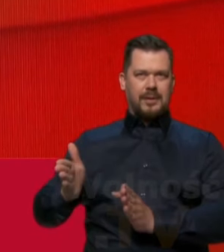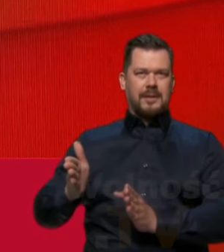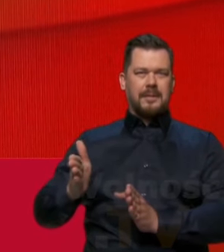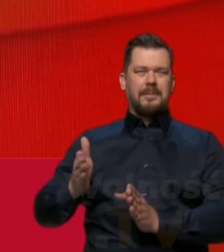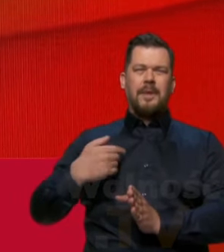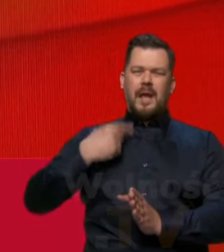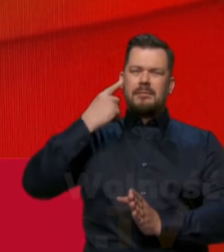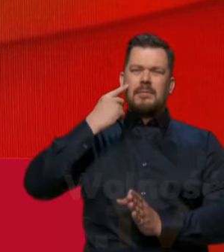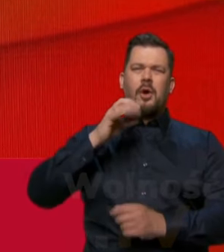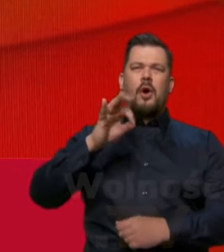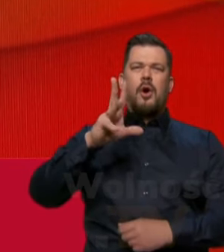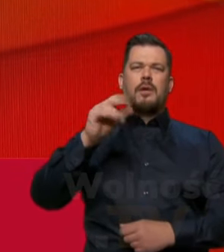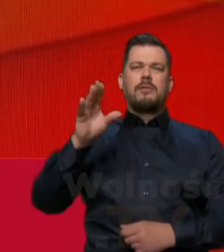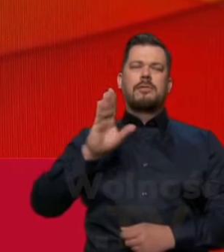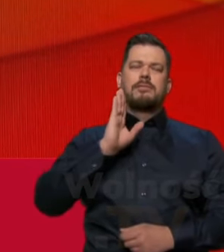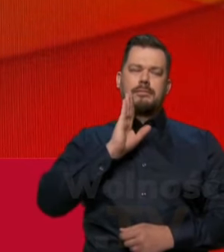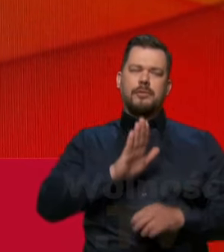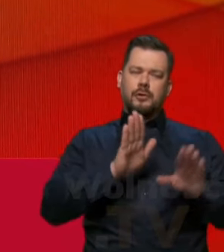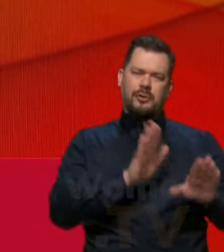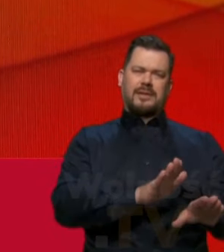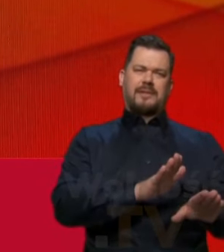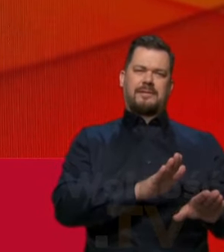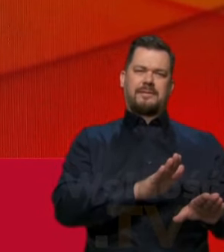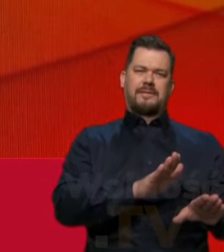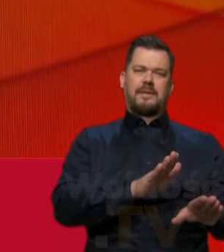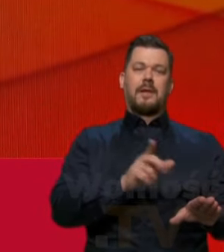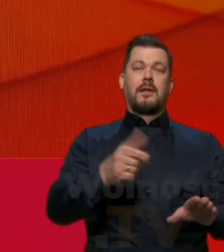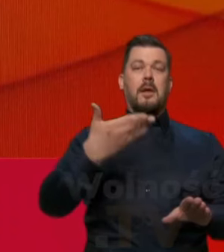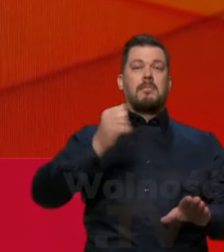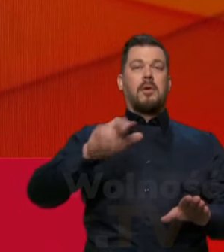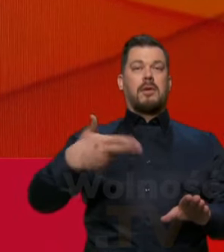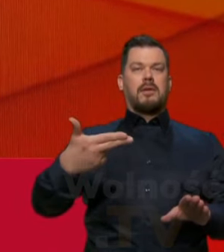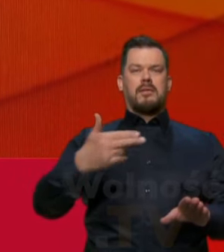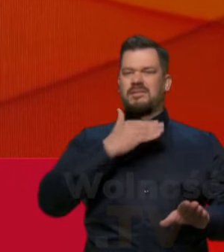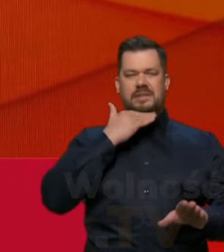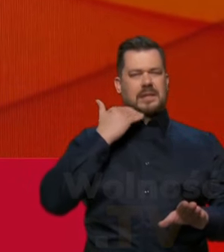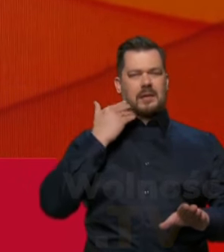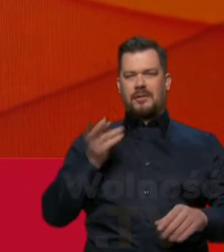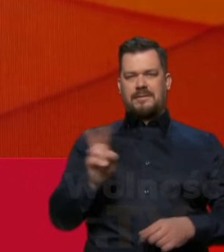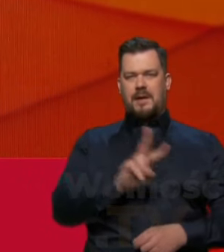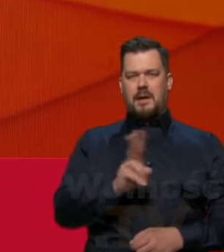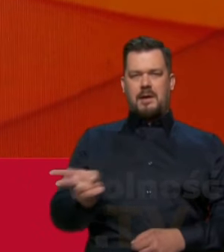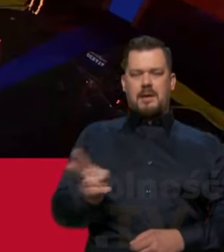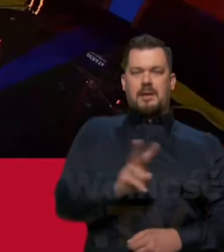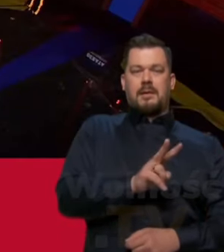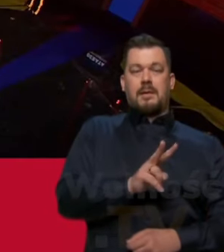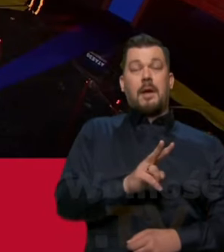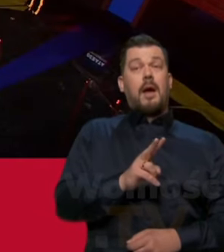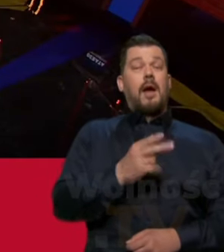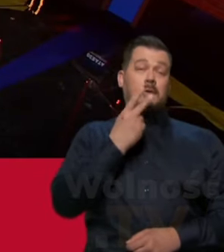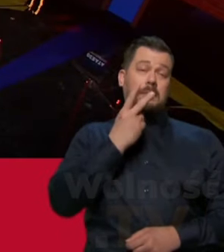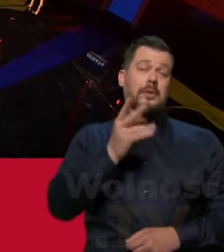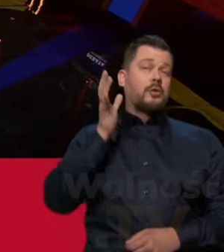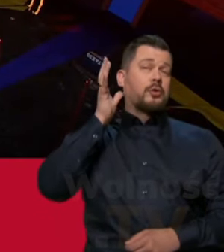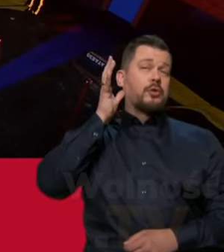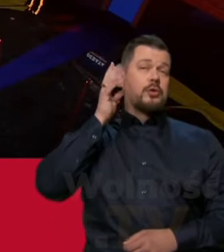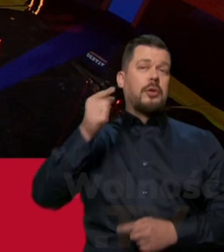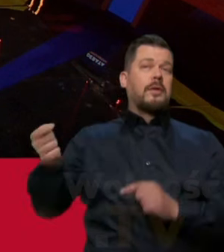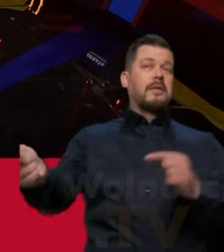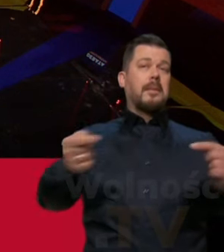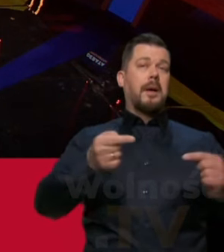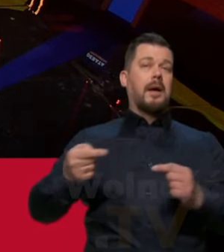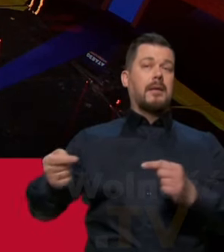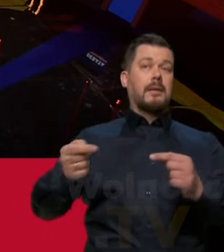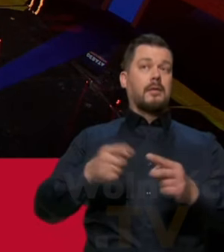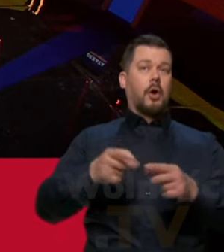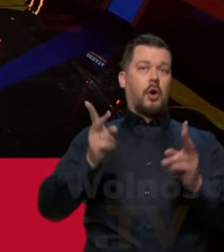że Okęcie powinno zostać i że razem z Modlinem spokojnie obsłużą Warszawę. Natomiast oczywiście będę się przysłuchiwał tej debacie, bo wreszcie ona zaczyna